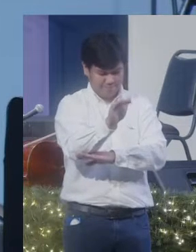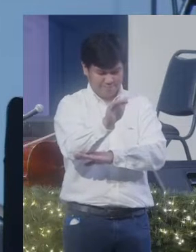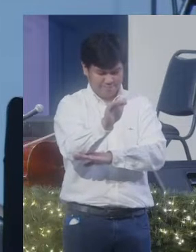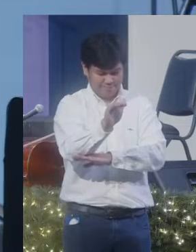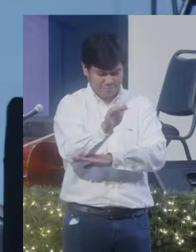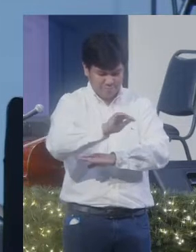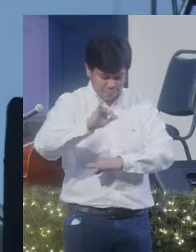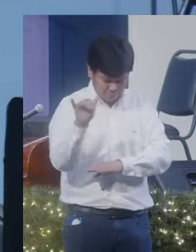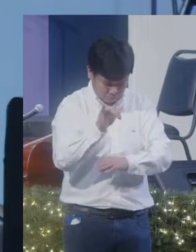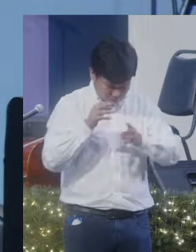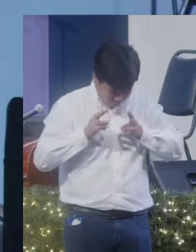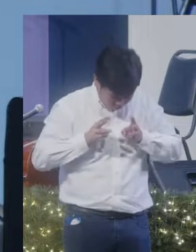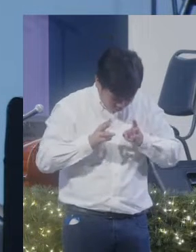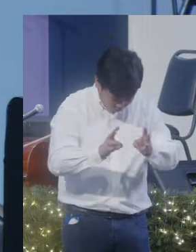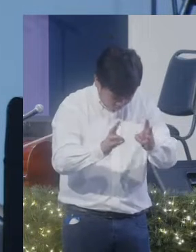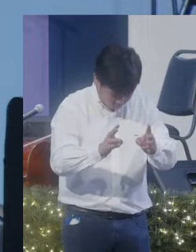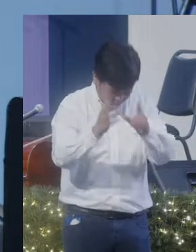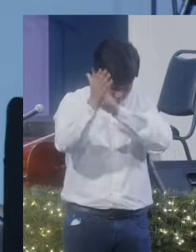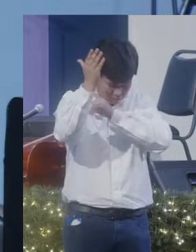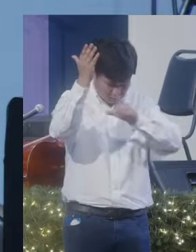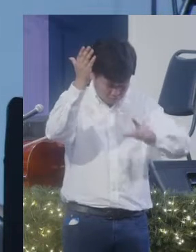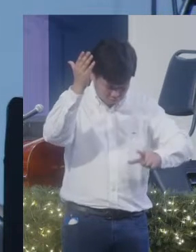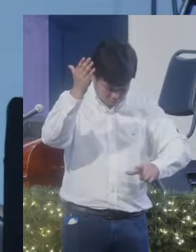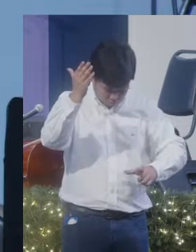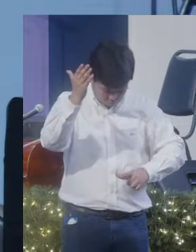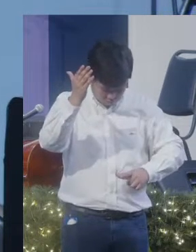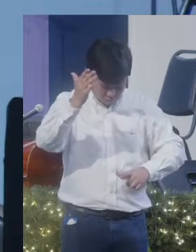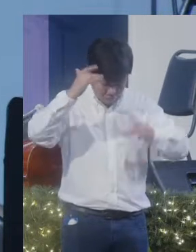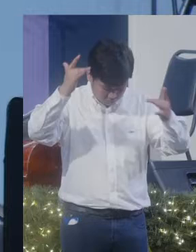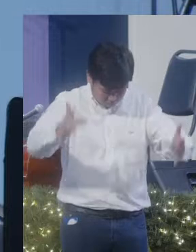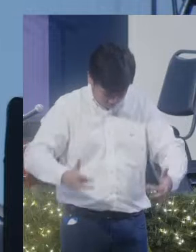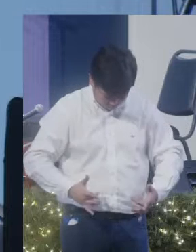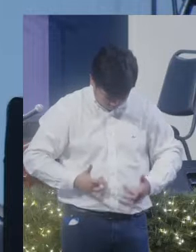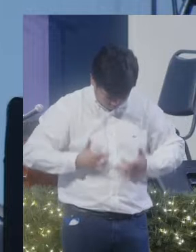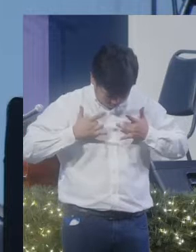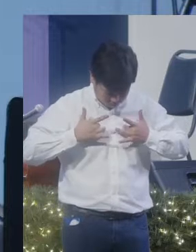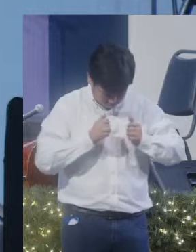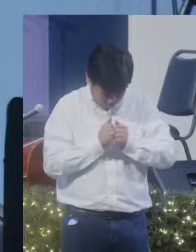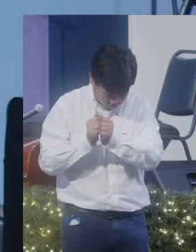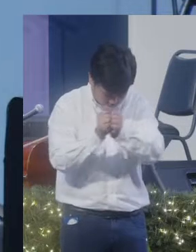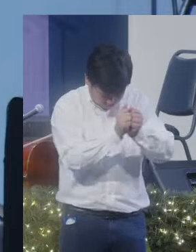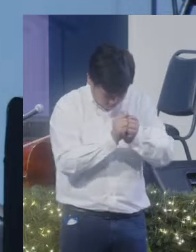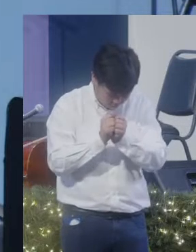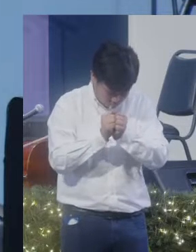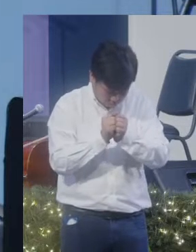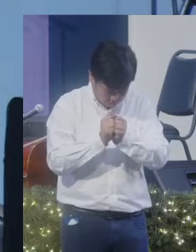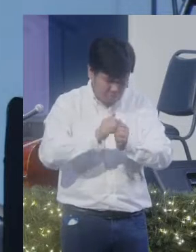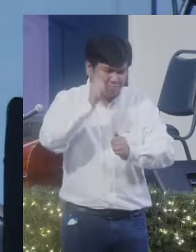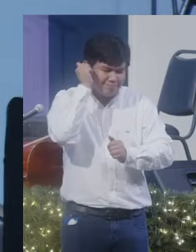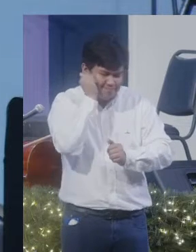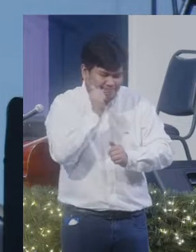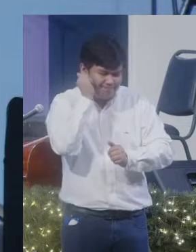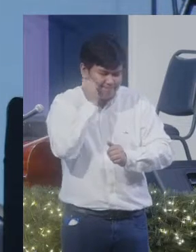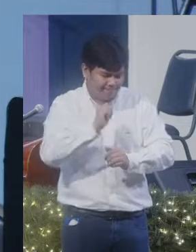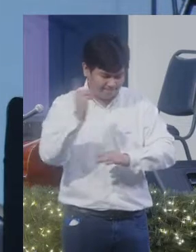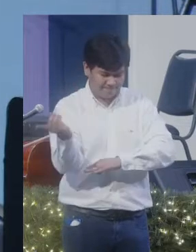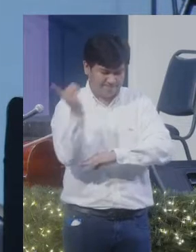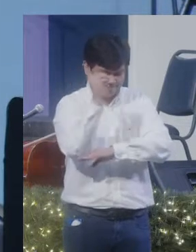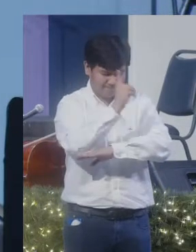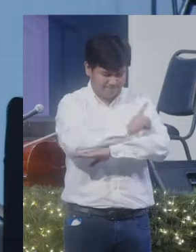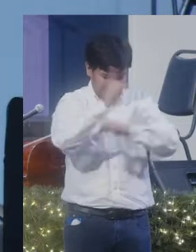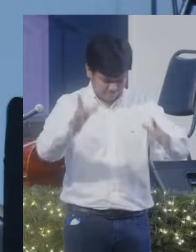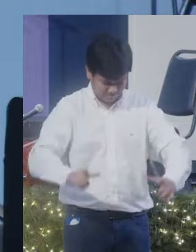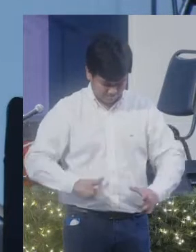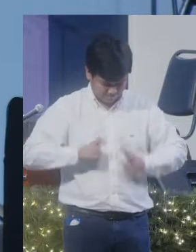sa ganoong paraang, Panginoon, ay maisa pamuhay namin ito sa aming pang-araw-araw na buhay. Ito ang aming